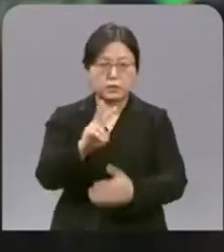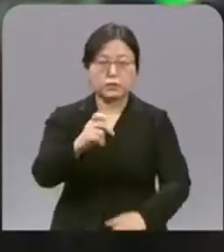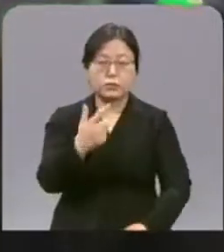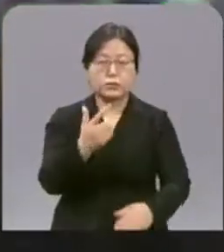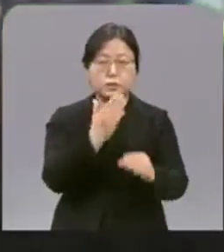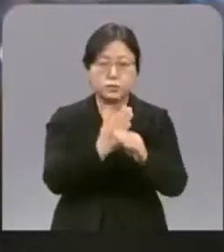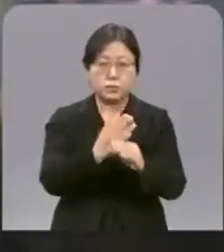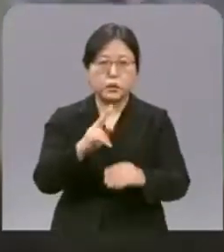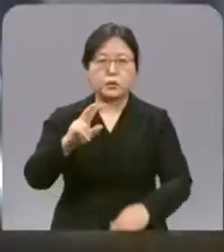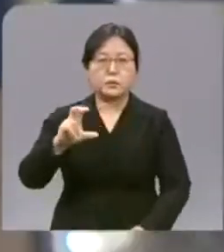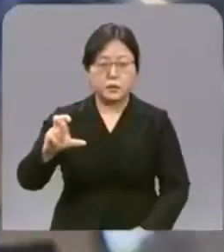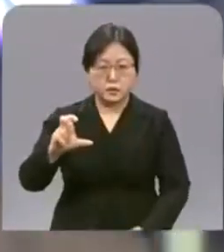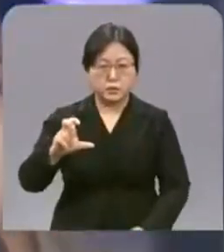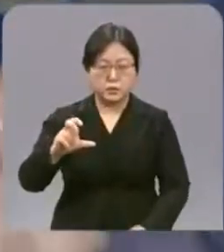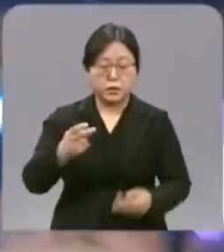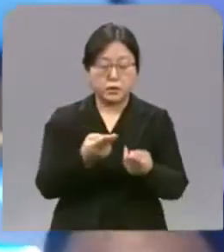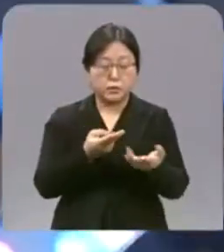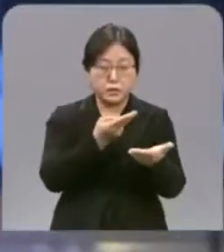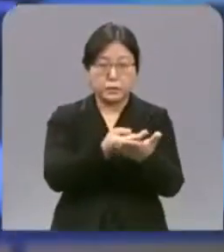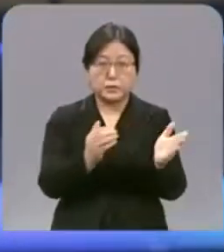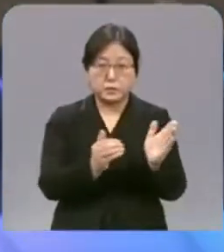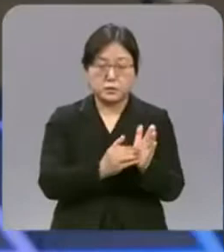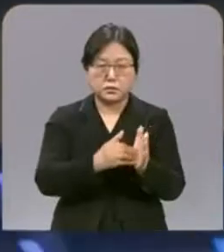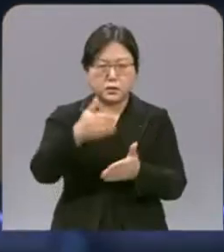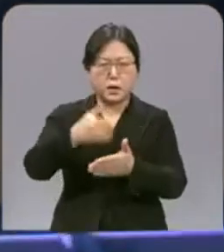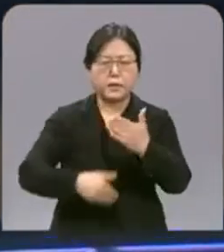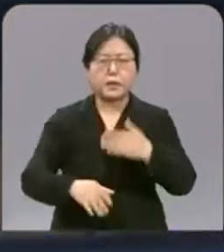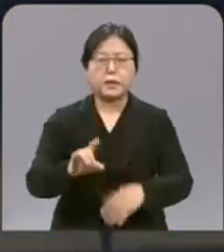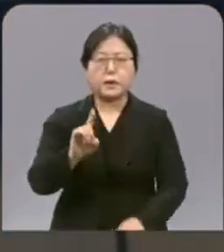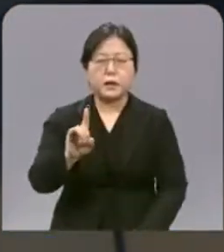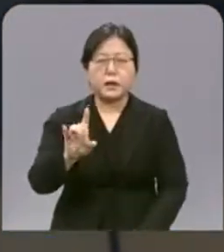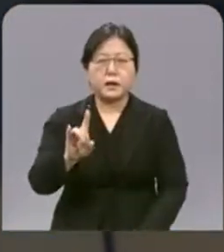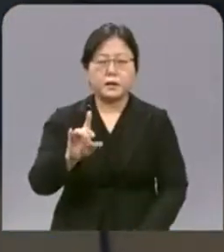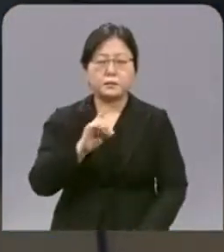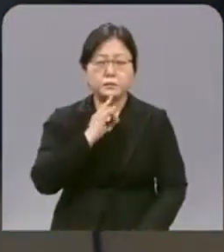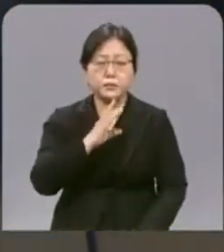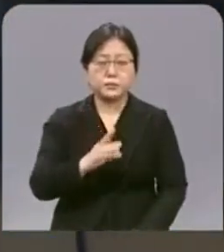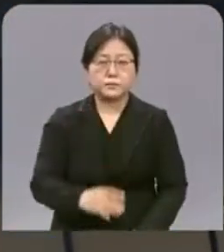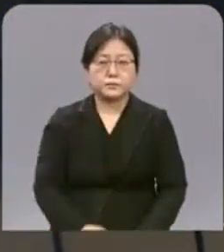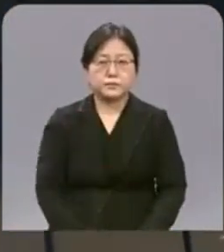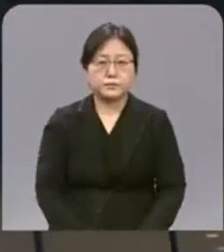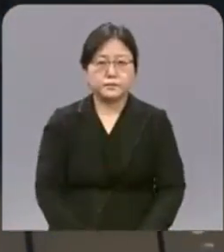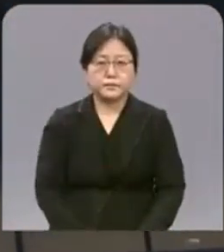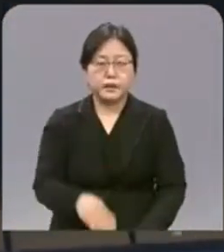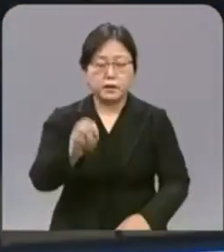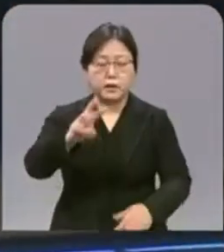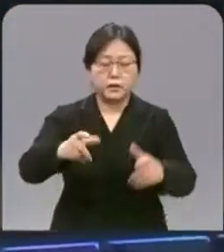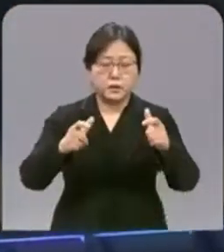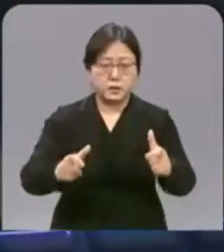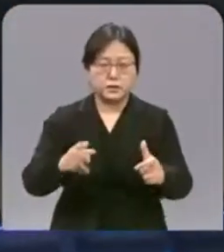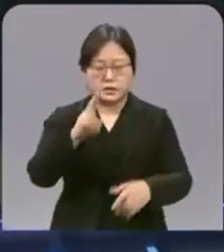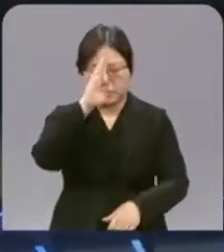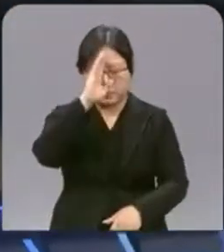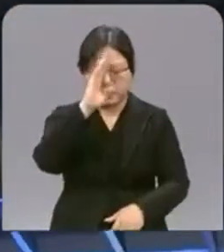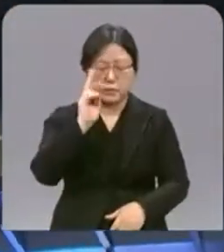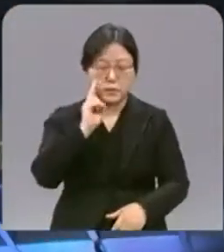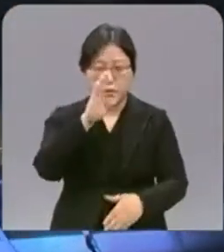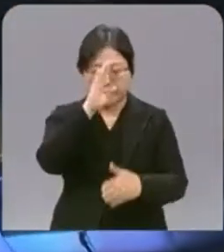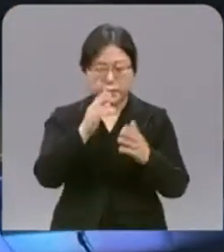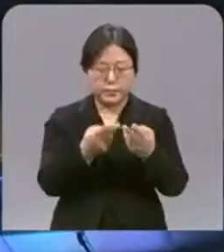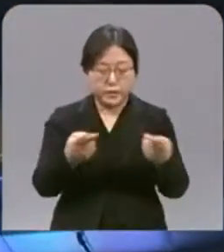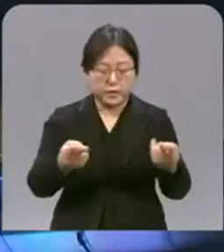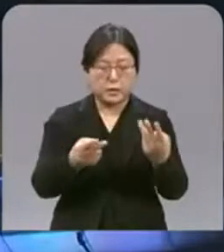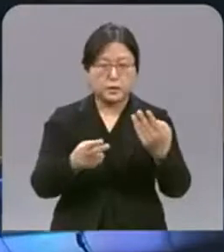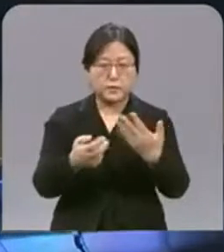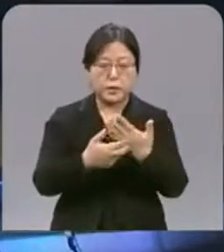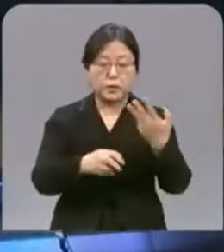가운데 25개가 꽉 차서 남아있는 병상이 한 개뿐인 상태입니다. 광주 지역 중환자 병상은 병원